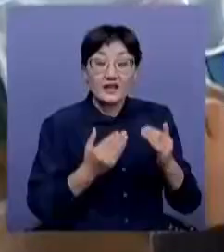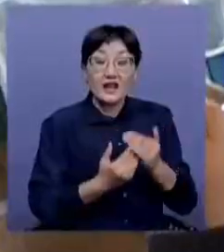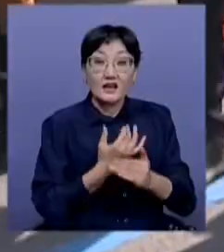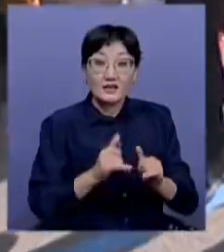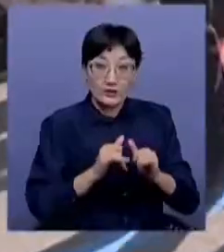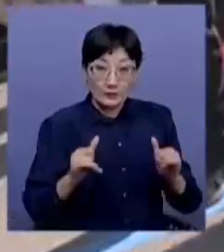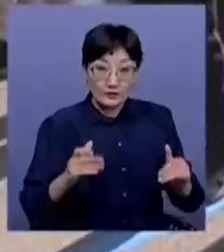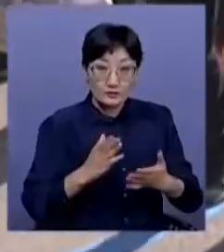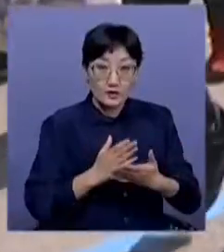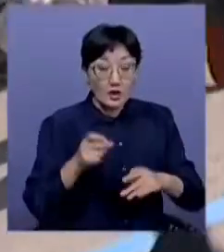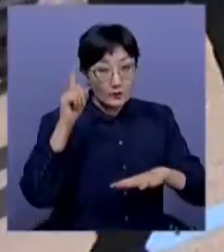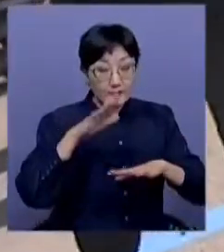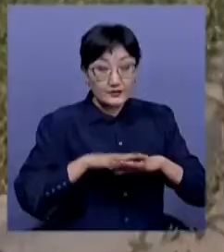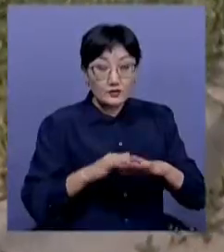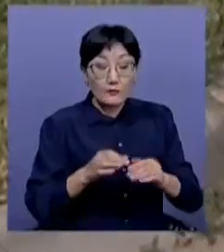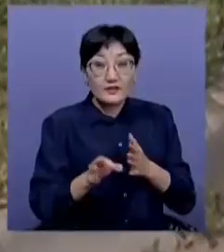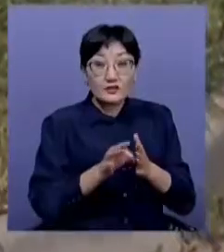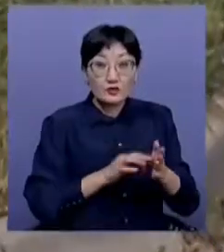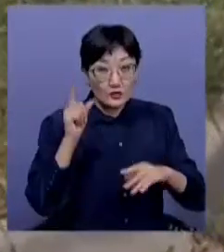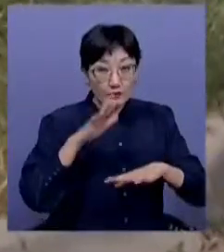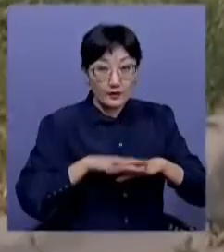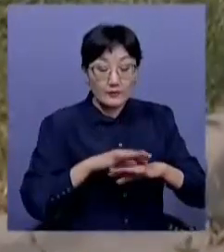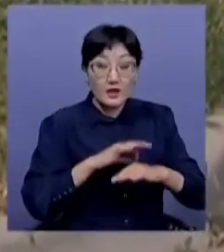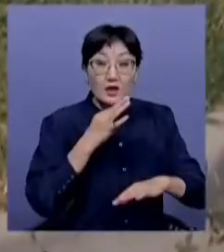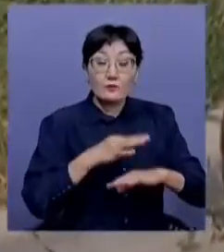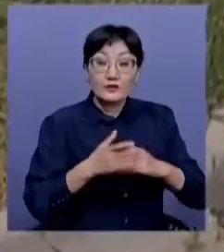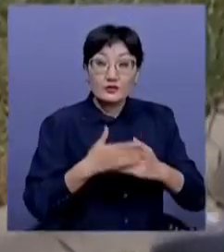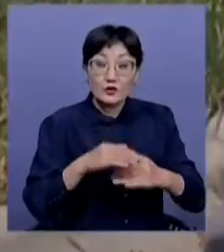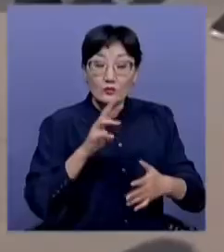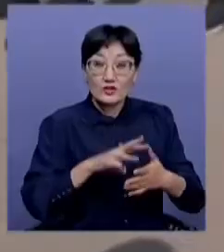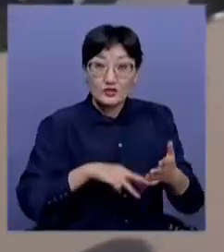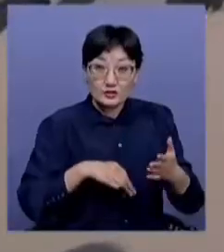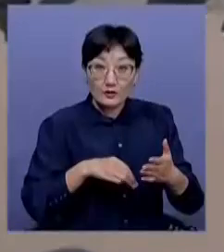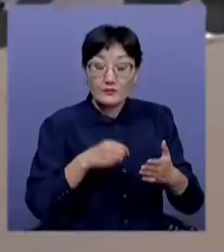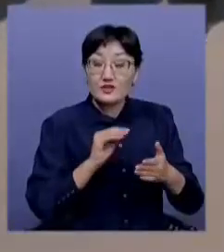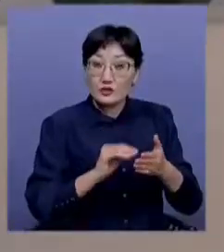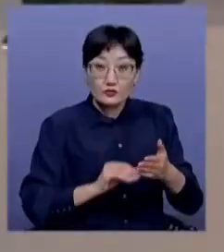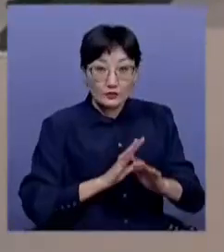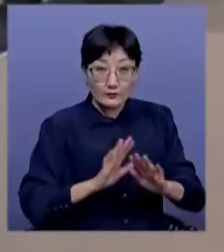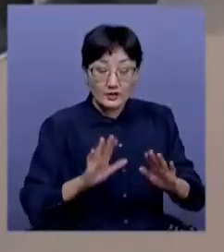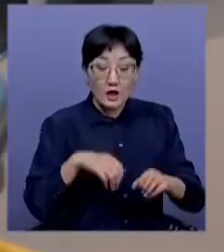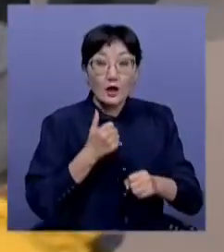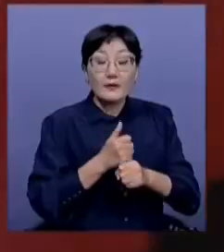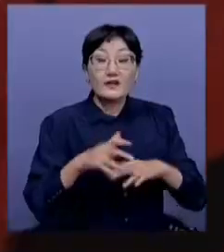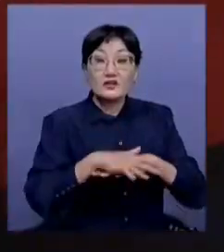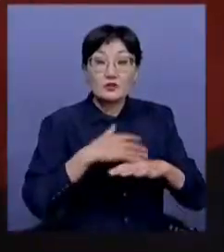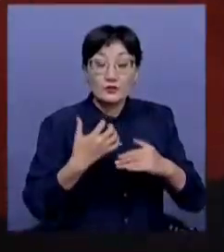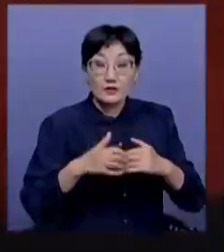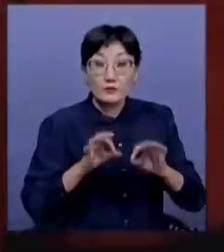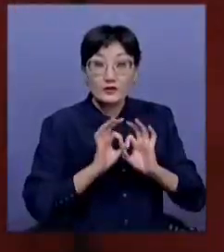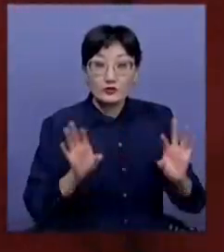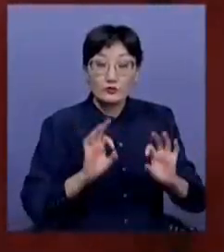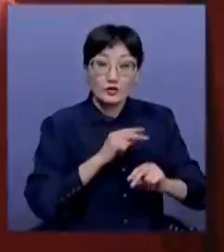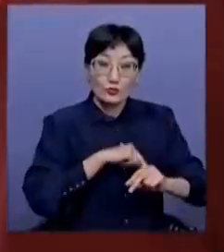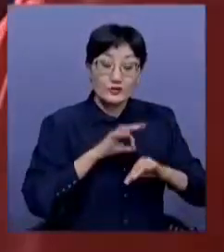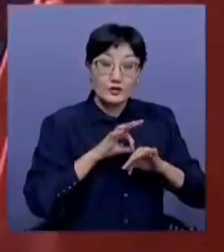таралуда. Дегенмен әкімдіктегілер бірден әкімшілік жауапкершілікке тартып, айыппұл салуды мақсат тұтпайды. Олар бастысы халық арасында түсіндіру жұмыстарын